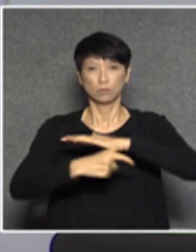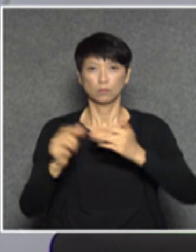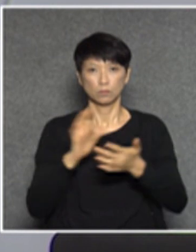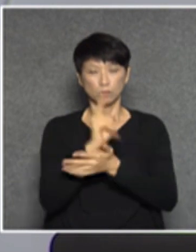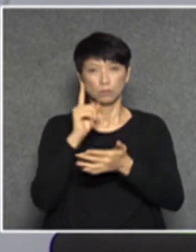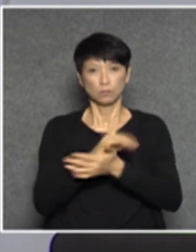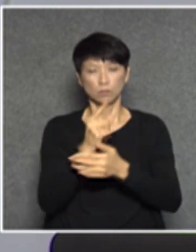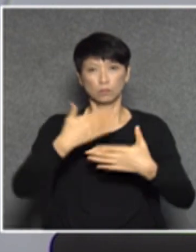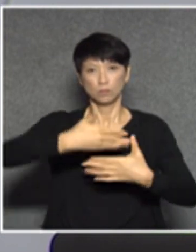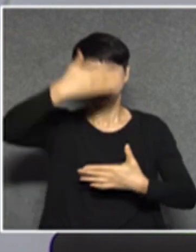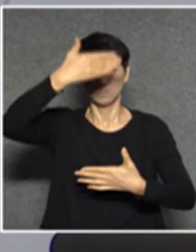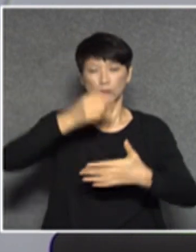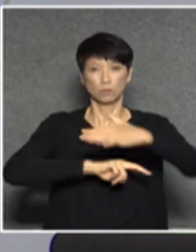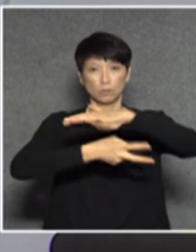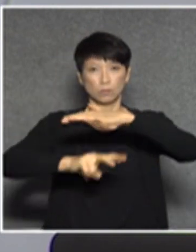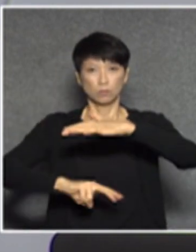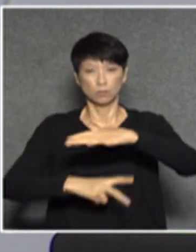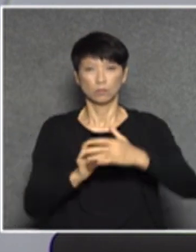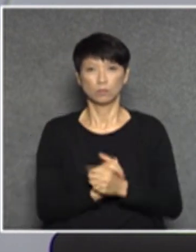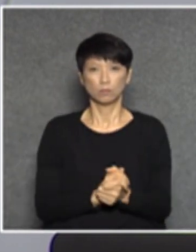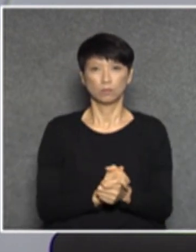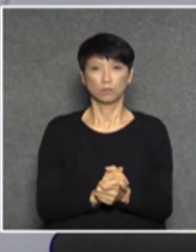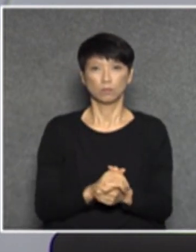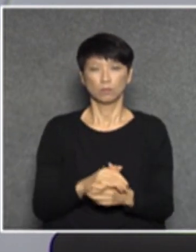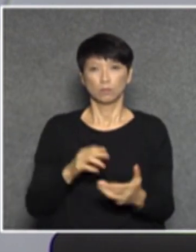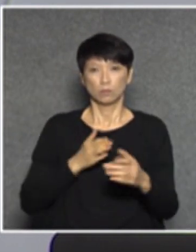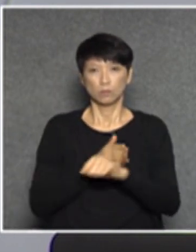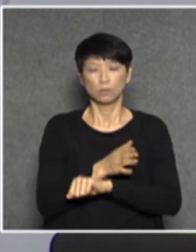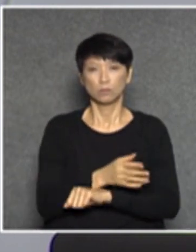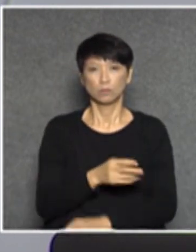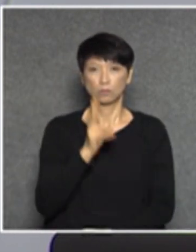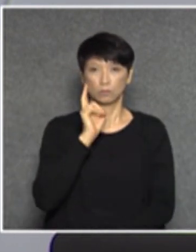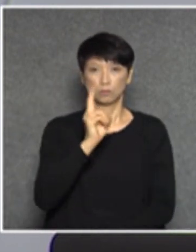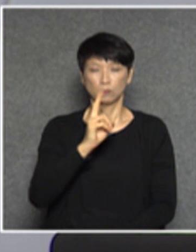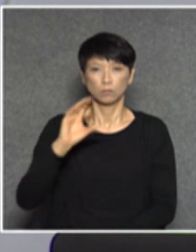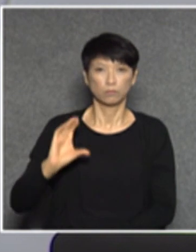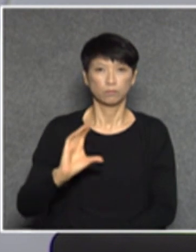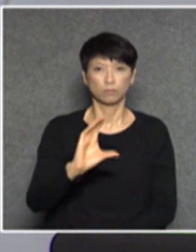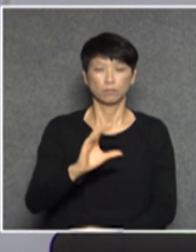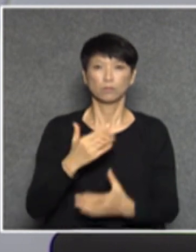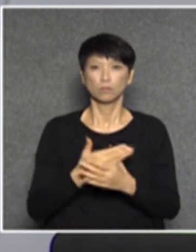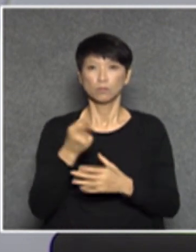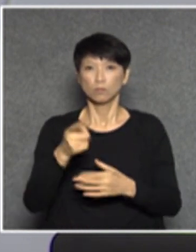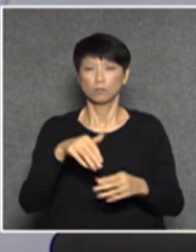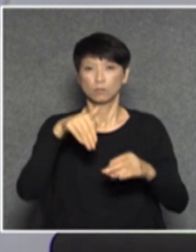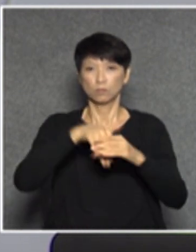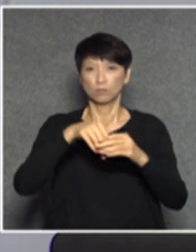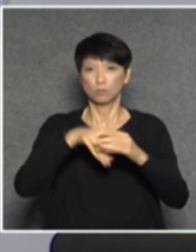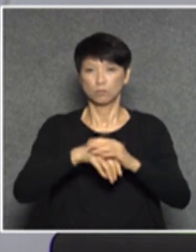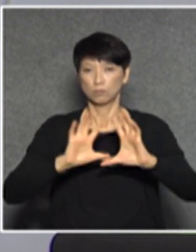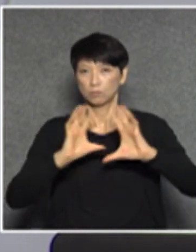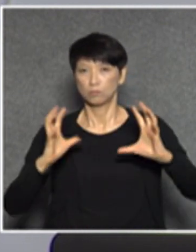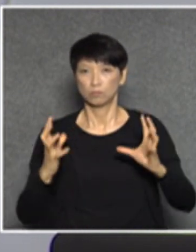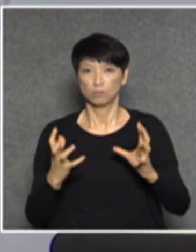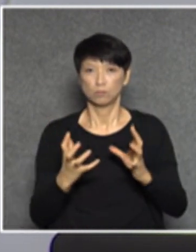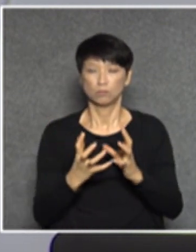廈維修工程金額咧，係估計超過200億。當中因為圍標所造成的業主損失咧，更加係無可估